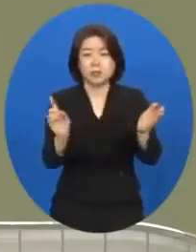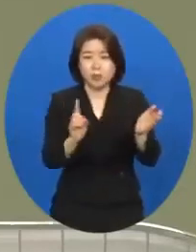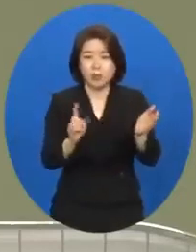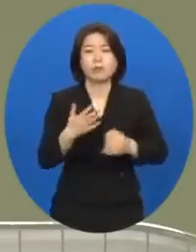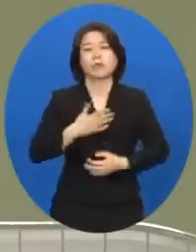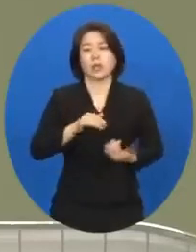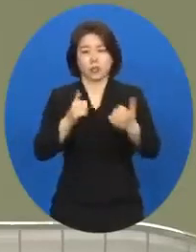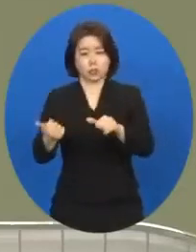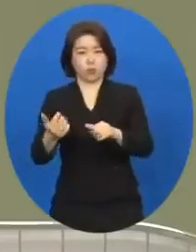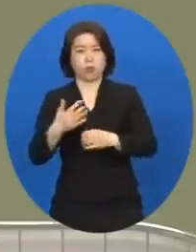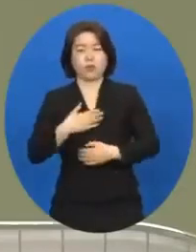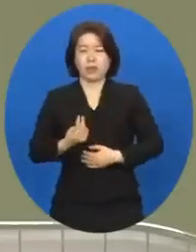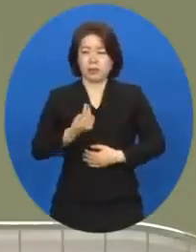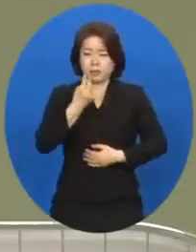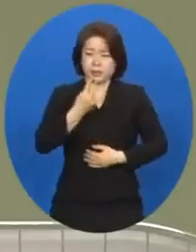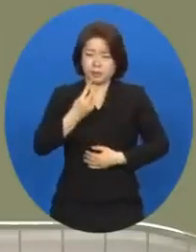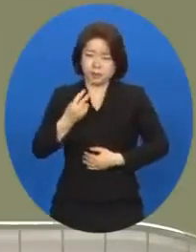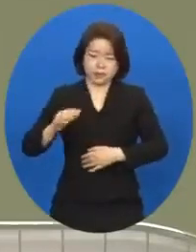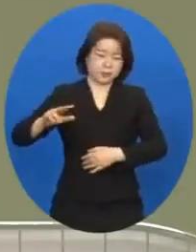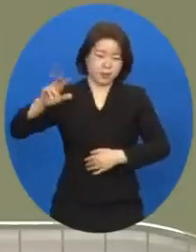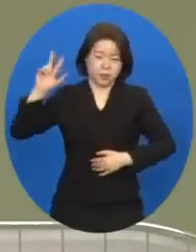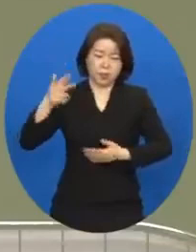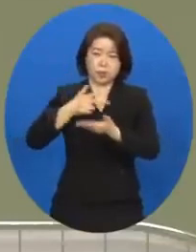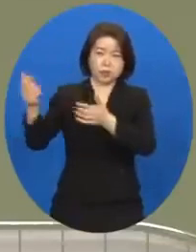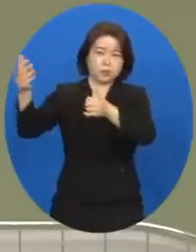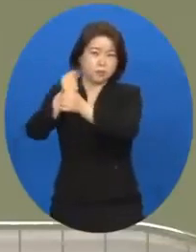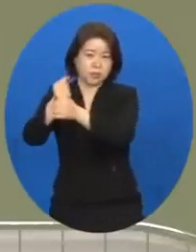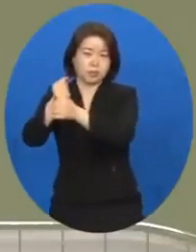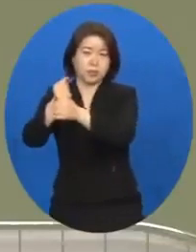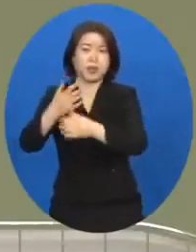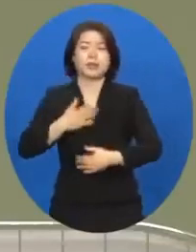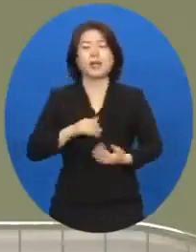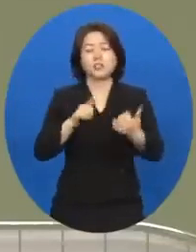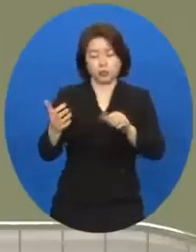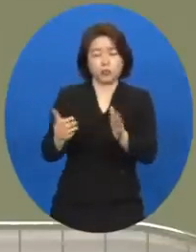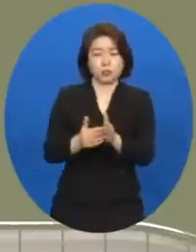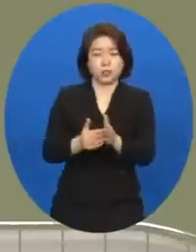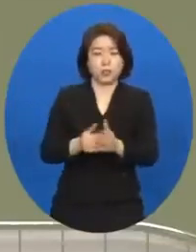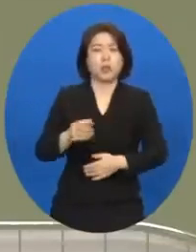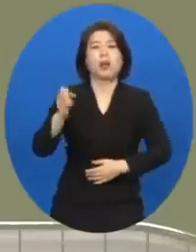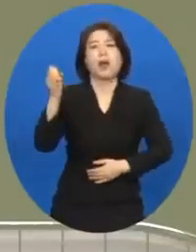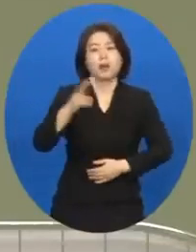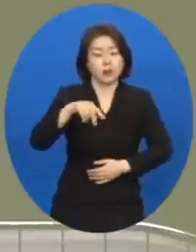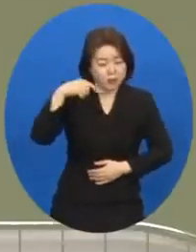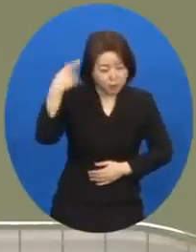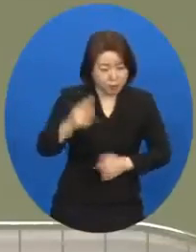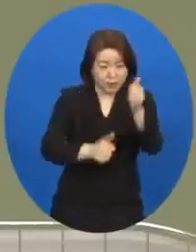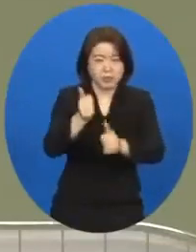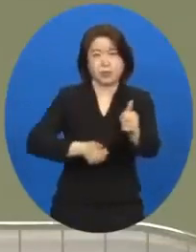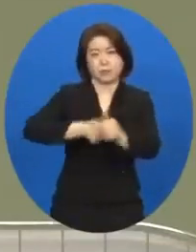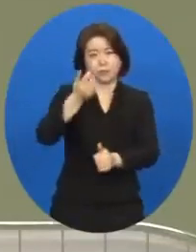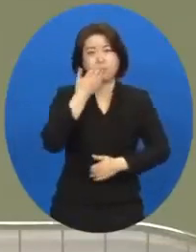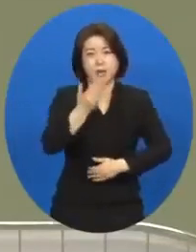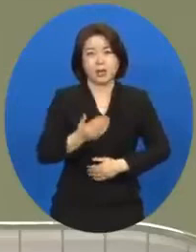죽었습니다. 목숨을 걸고 주님을 붙잡는 나는 죽었습니다. 그리고 시험을 이겼어요.